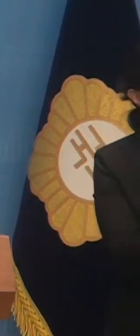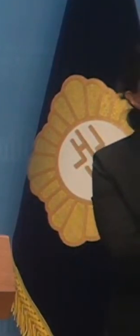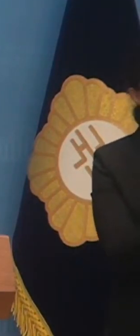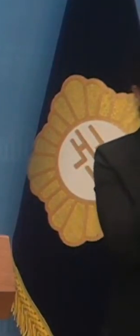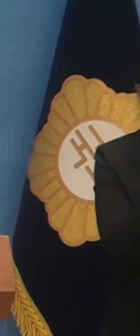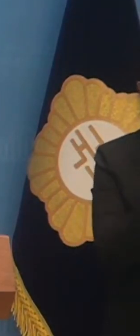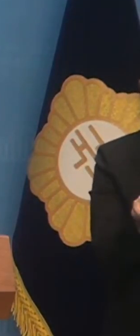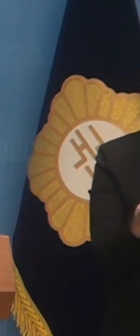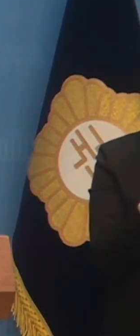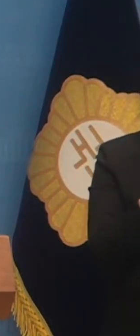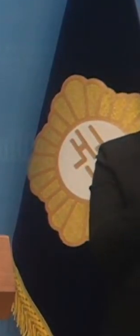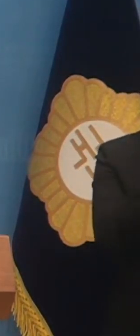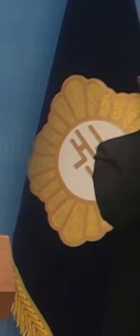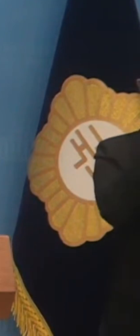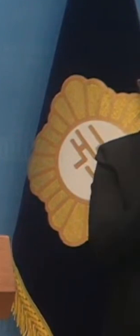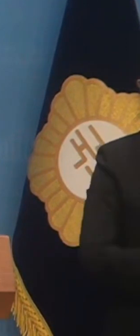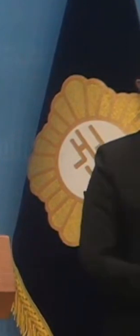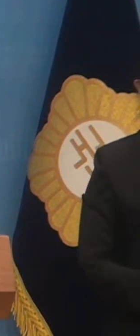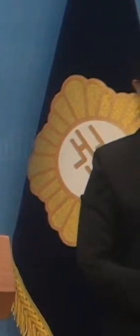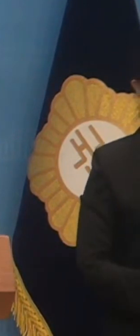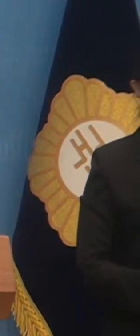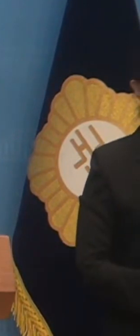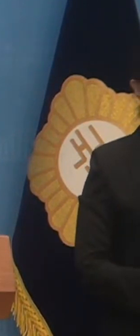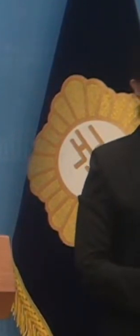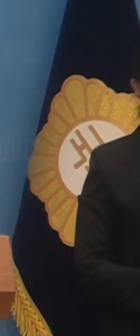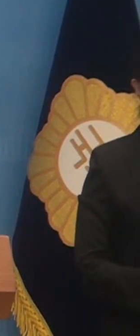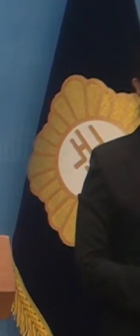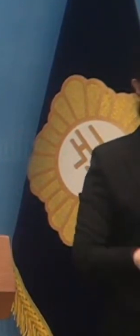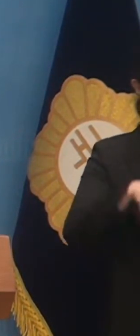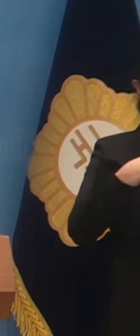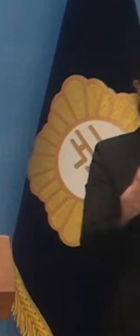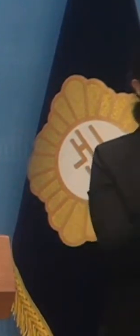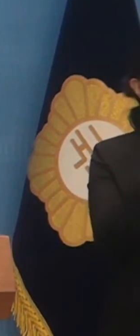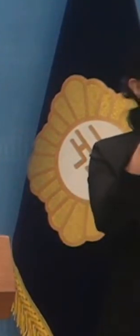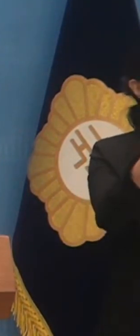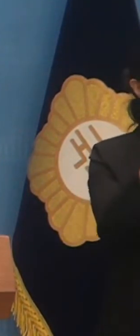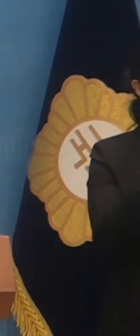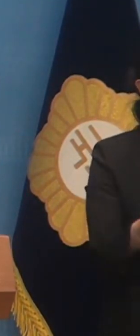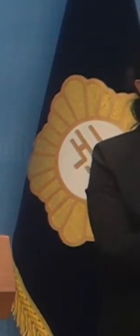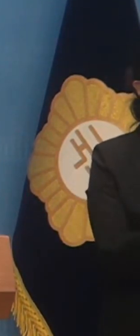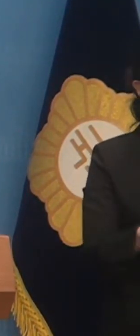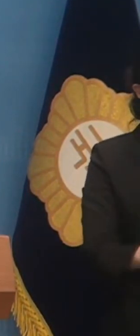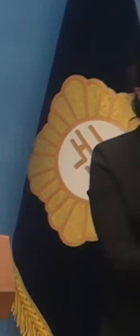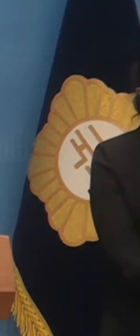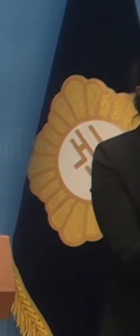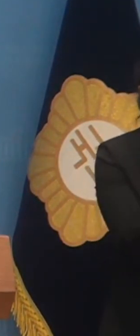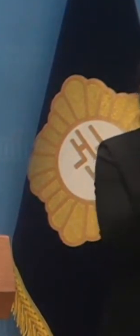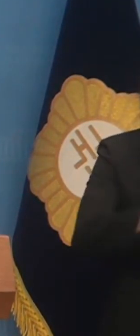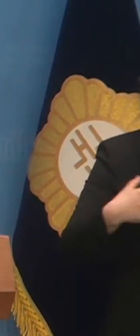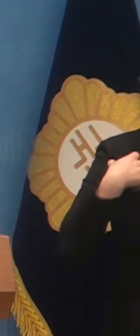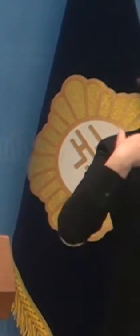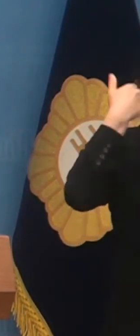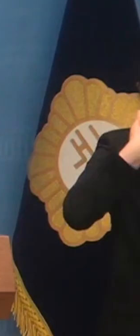그를 절대 용납할 수 없습니다. 교육부 수장으로서 이번 사태의 최종 책임이 이주호 장관에게 있습니다.